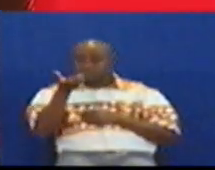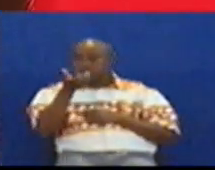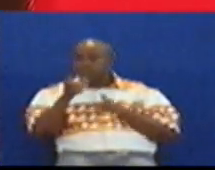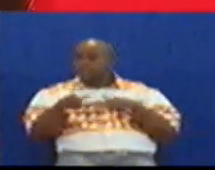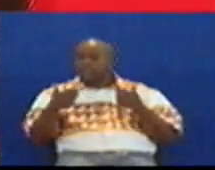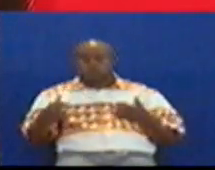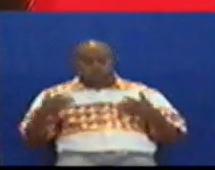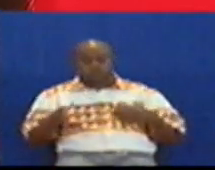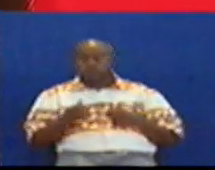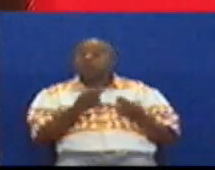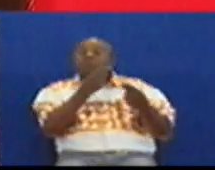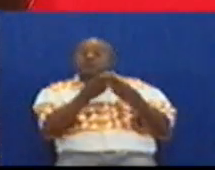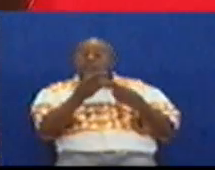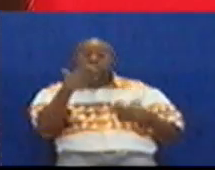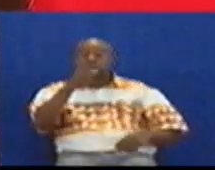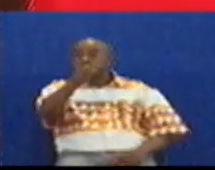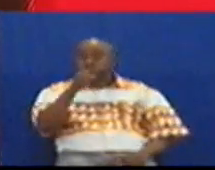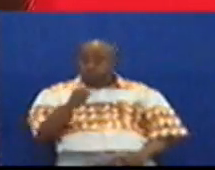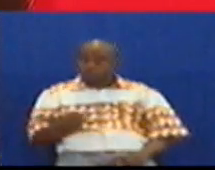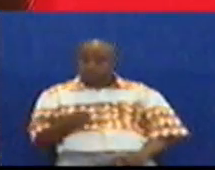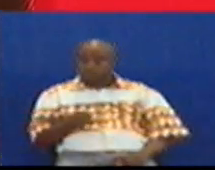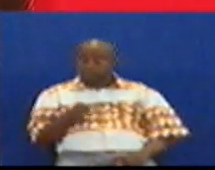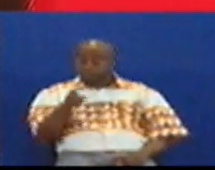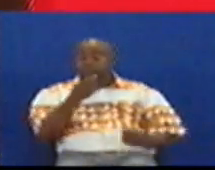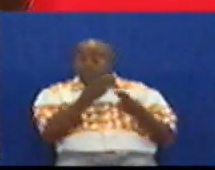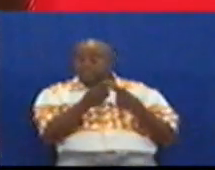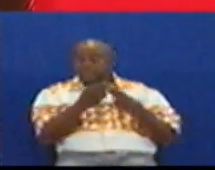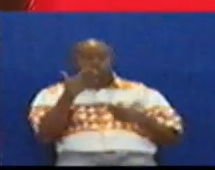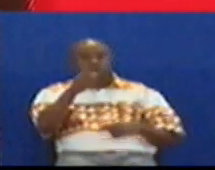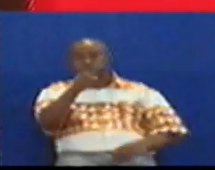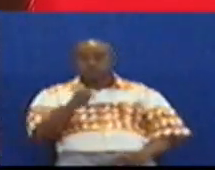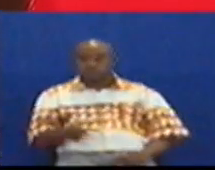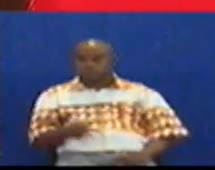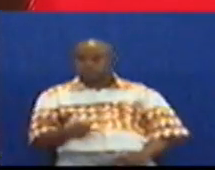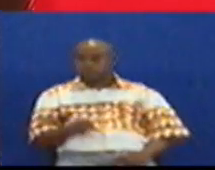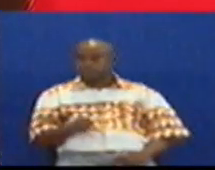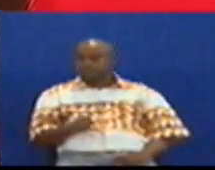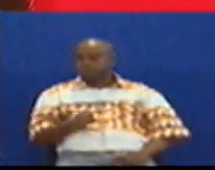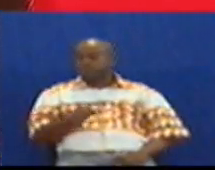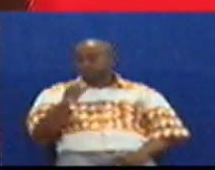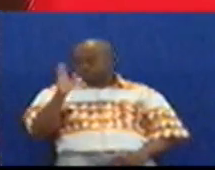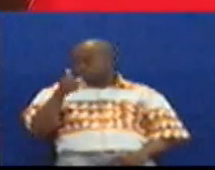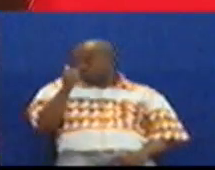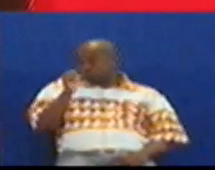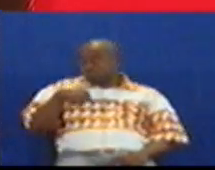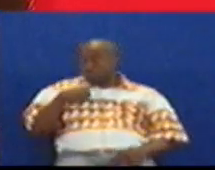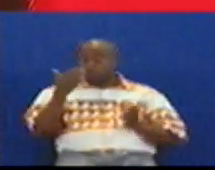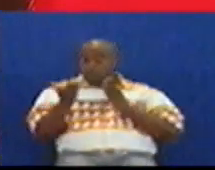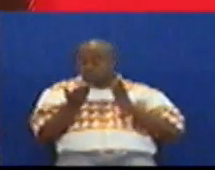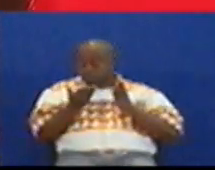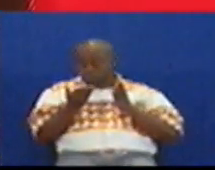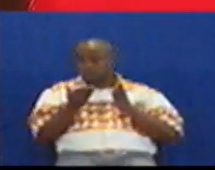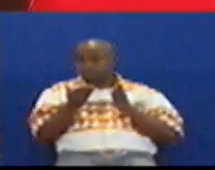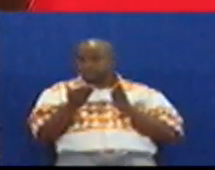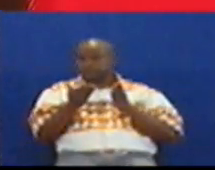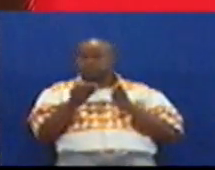madaktari tunaweza tukaupa ni umuhimu wa kipekee. Nilikuwa nasoma andiko moja juzi, kuna mtu